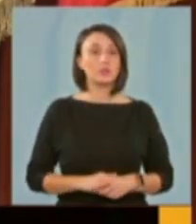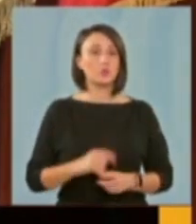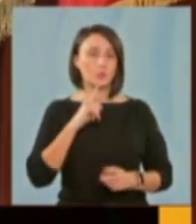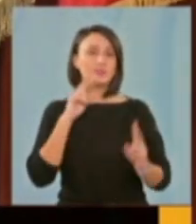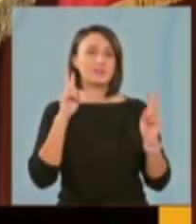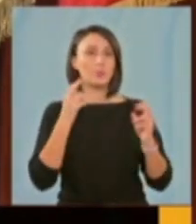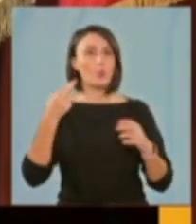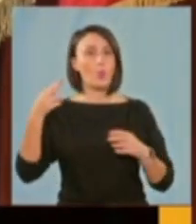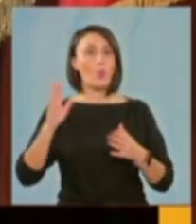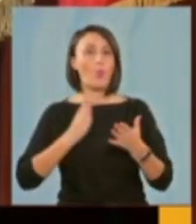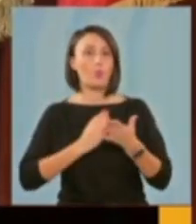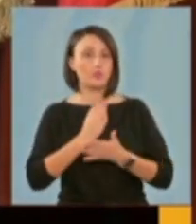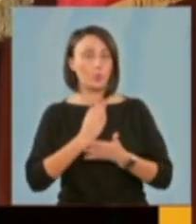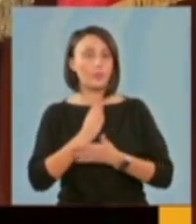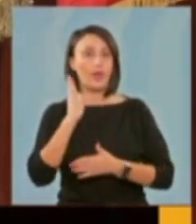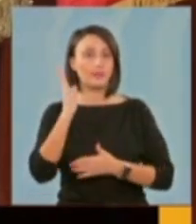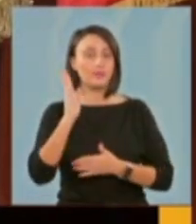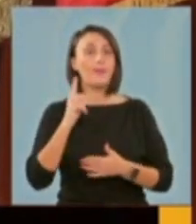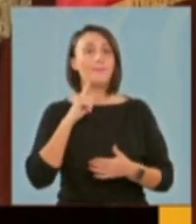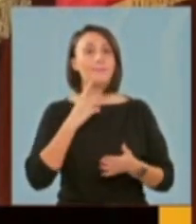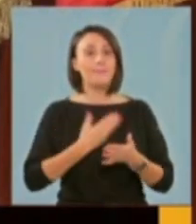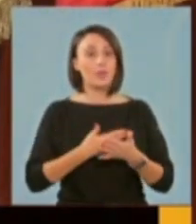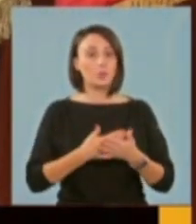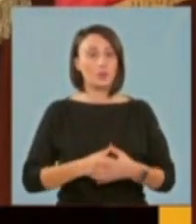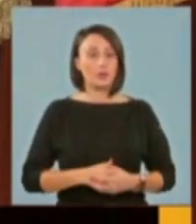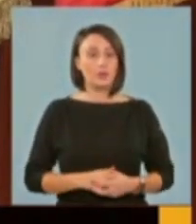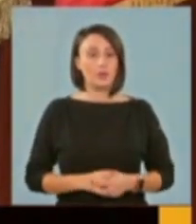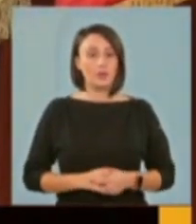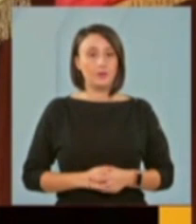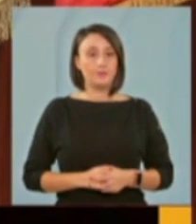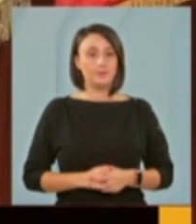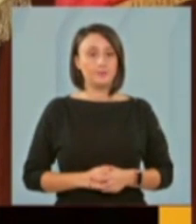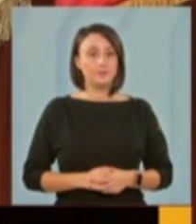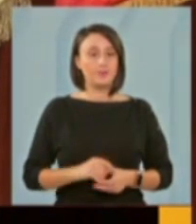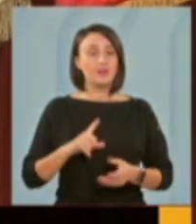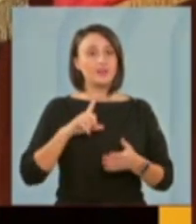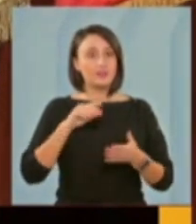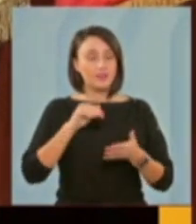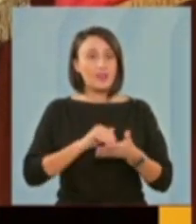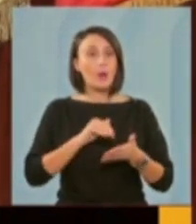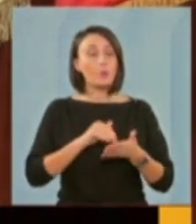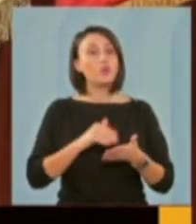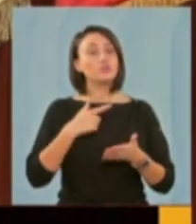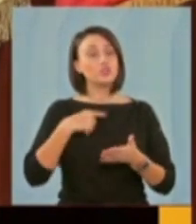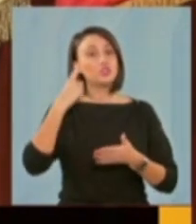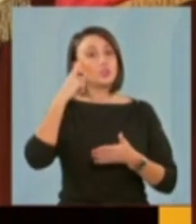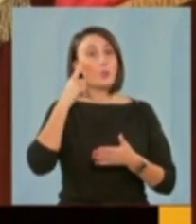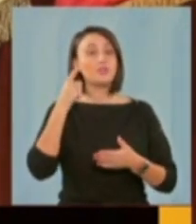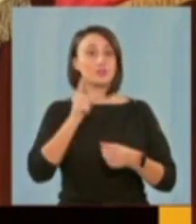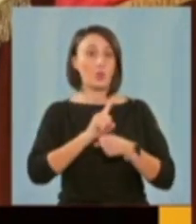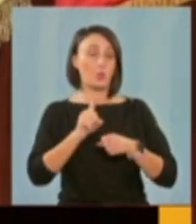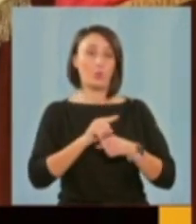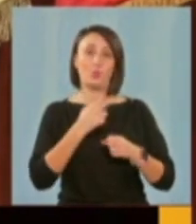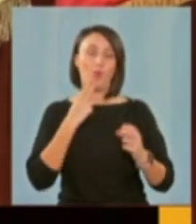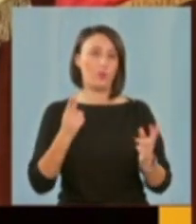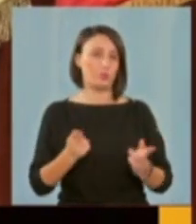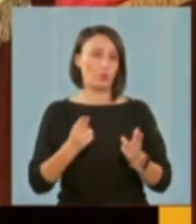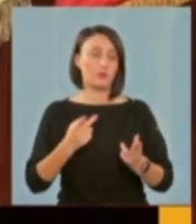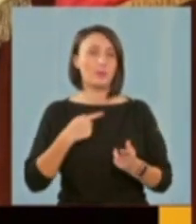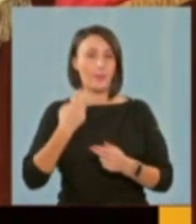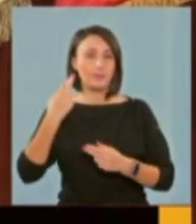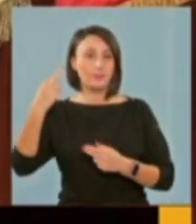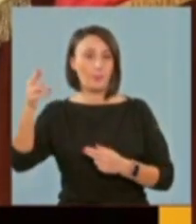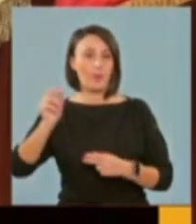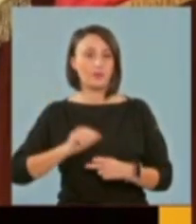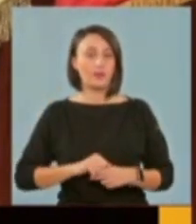semnul continuității. Pentru că va trebui, și acesta știu că nu este un lucru ușor, să duc mai